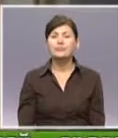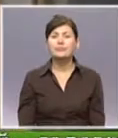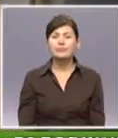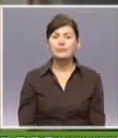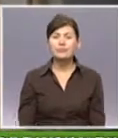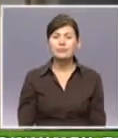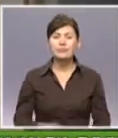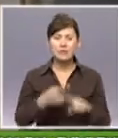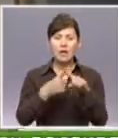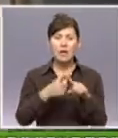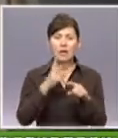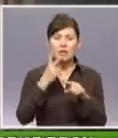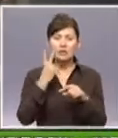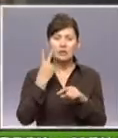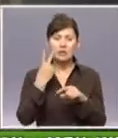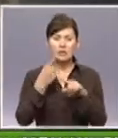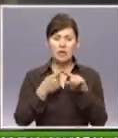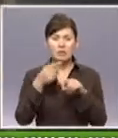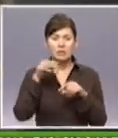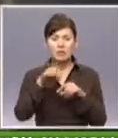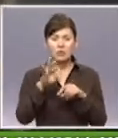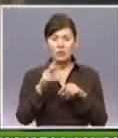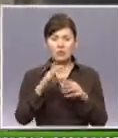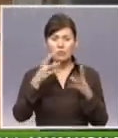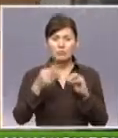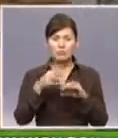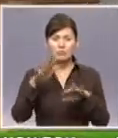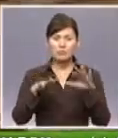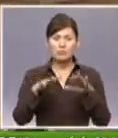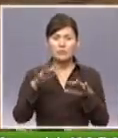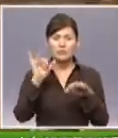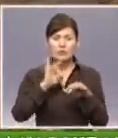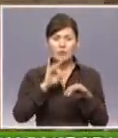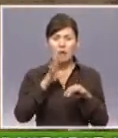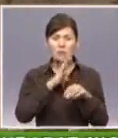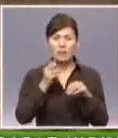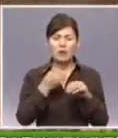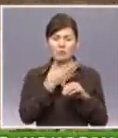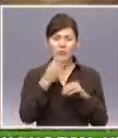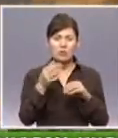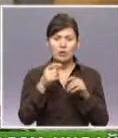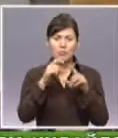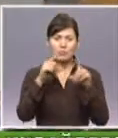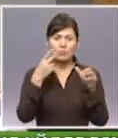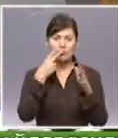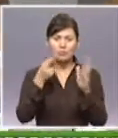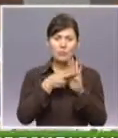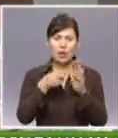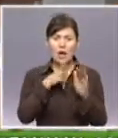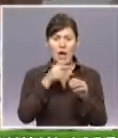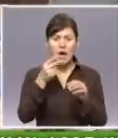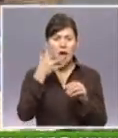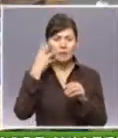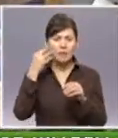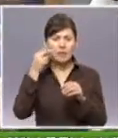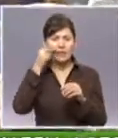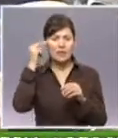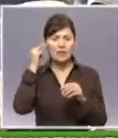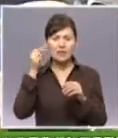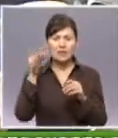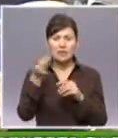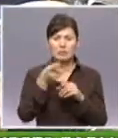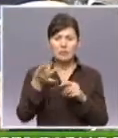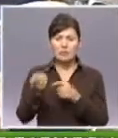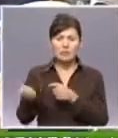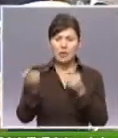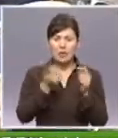Жалпы салмағы 2,5 тонна құрайтын акциздік маркілер тәркіленді. Бұл маркілер Алматыға Қытай Халық Республикасынан